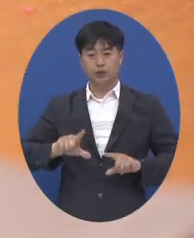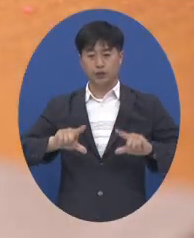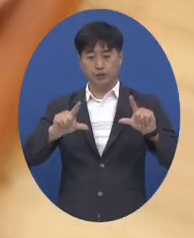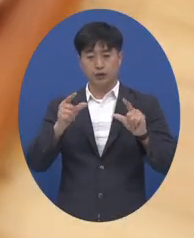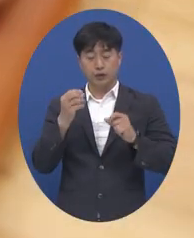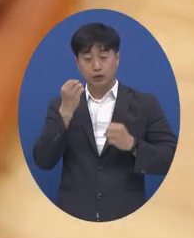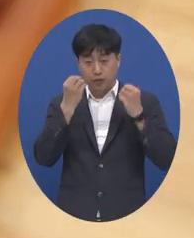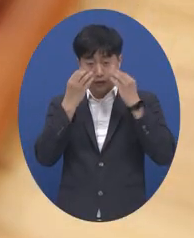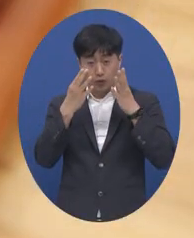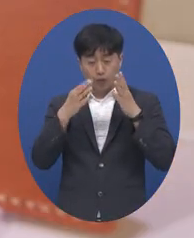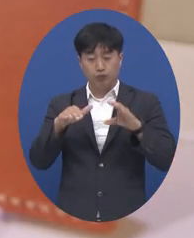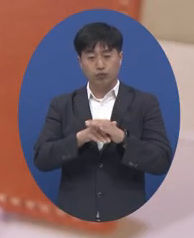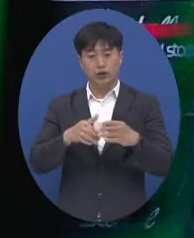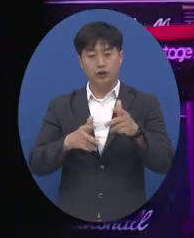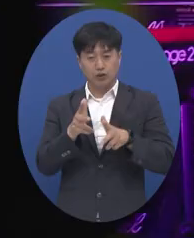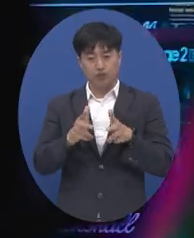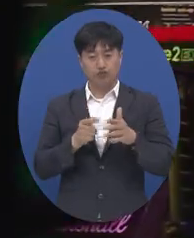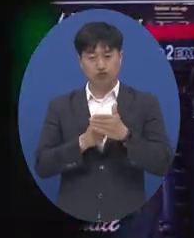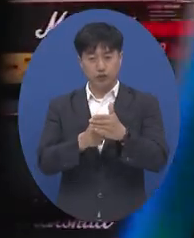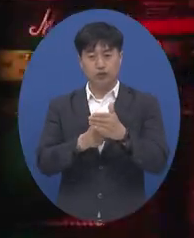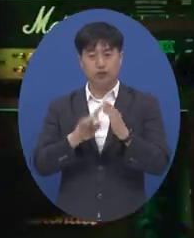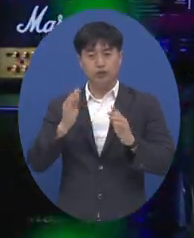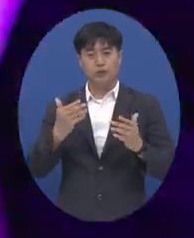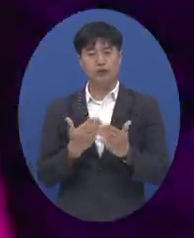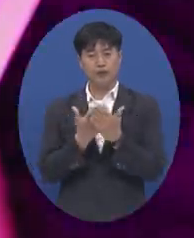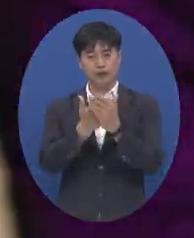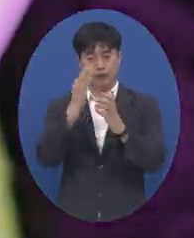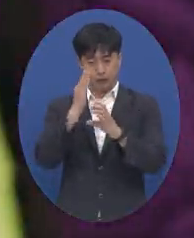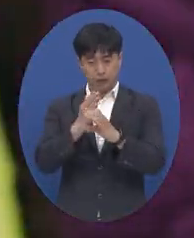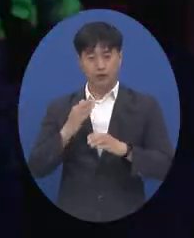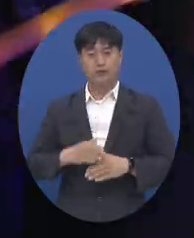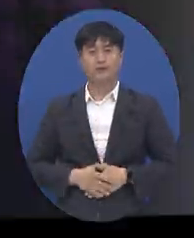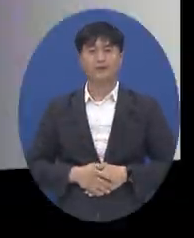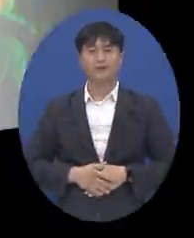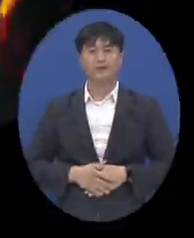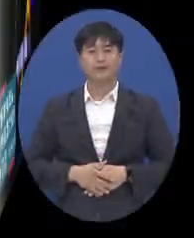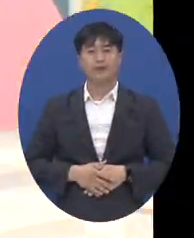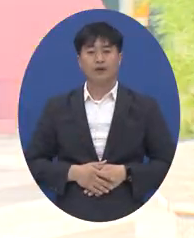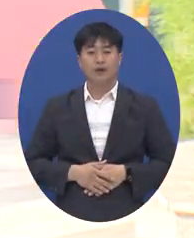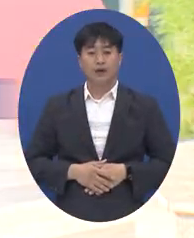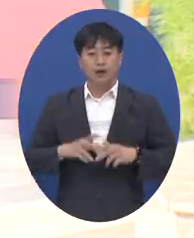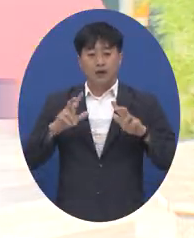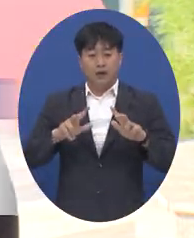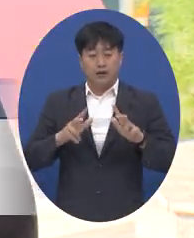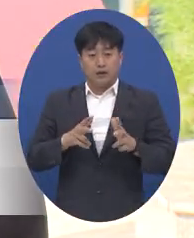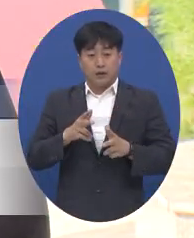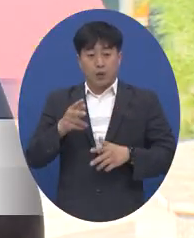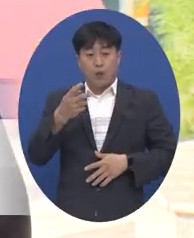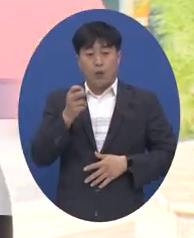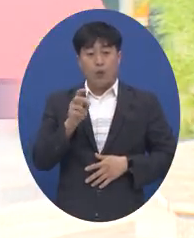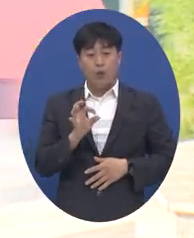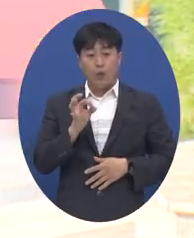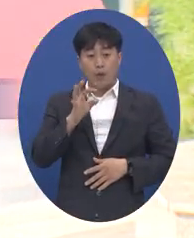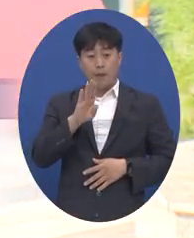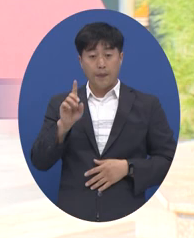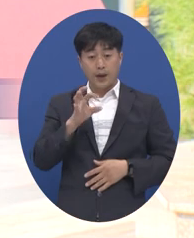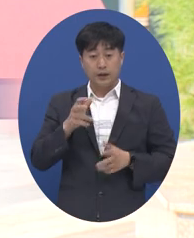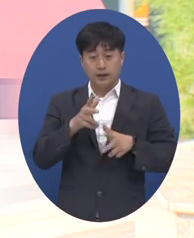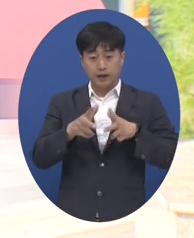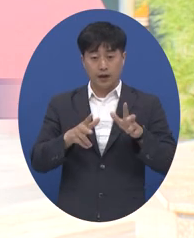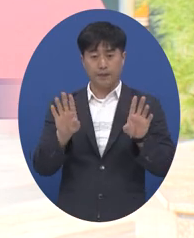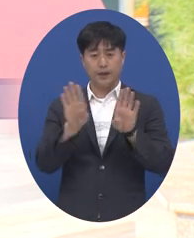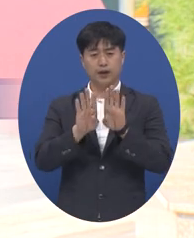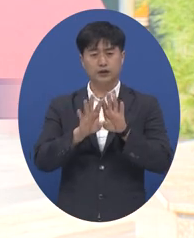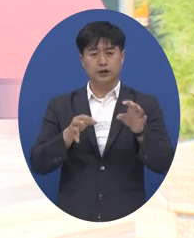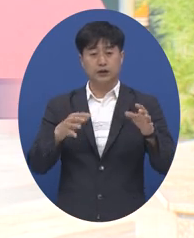색다른 문화 사업을 추진하며 최근 활기를 되찾고 있습니다 지금 주에 공방 사회에서는 빈 그